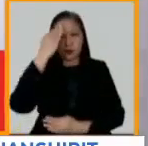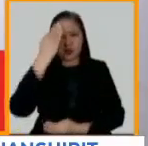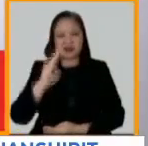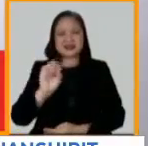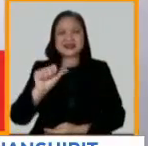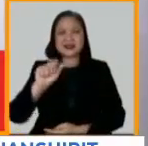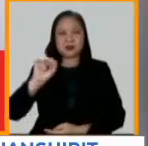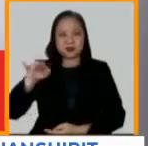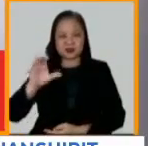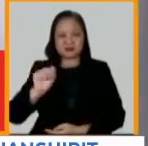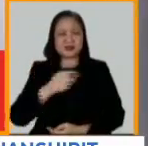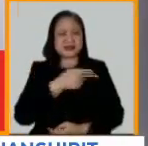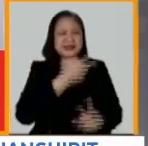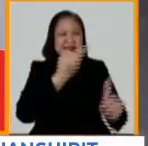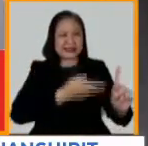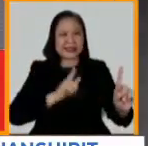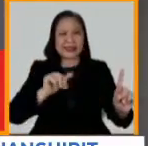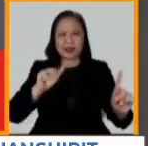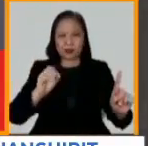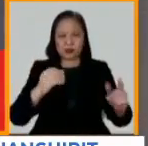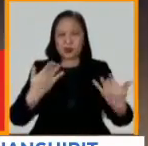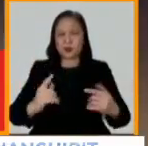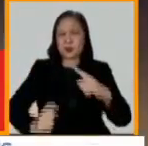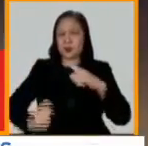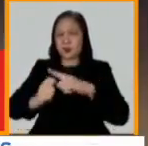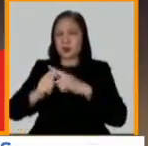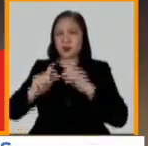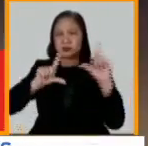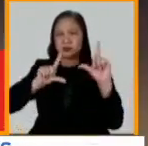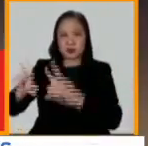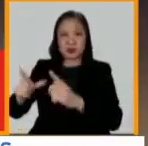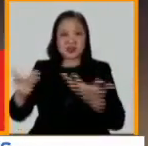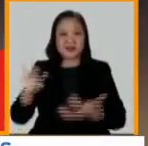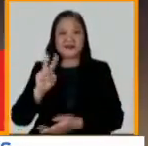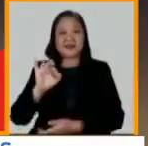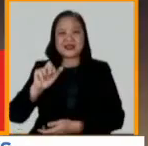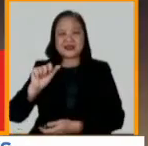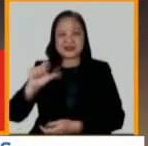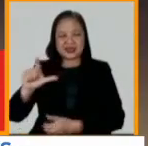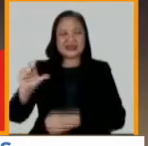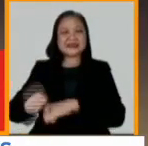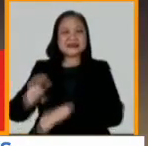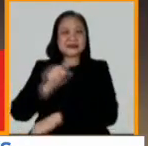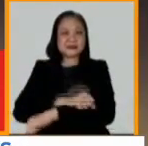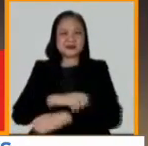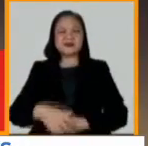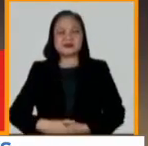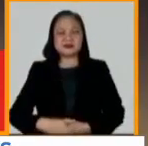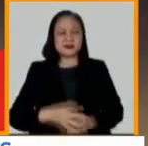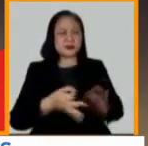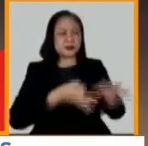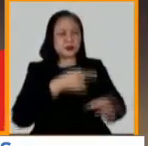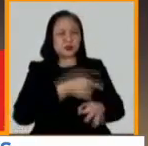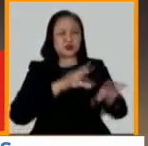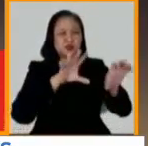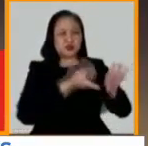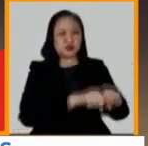ang number one most wanted ng Villarreal Samar. You are hereby commanded to arrest Lerio Mugote.